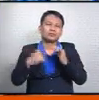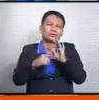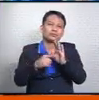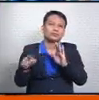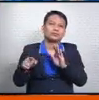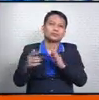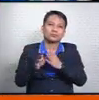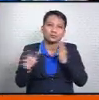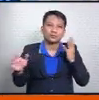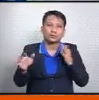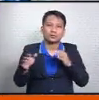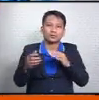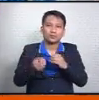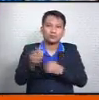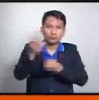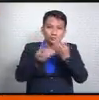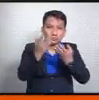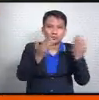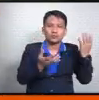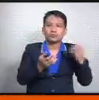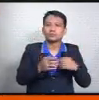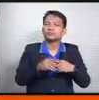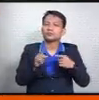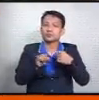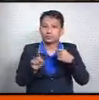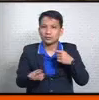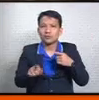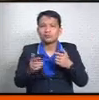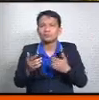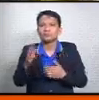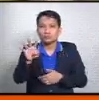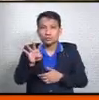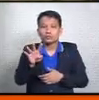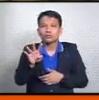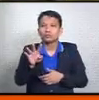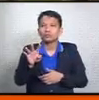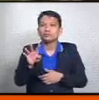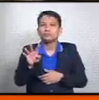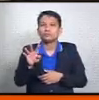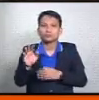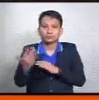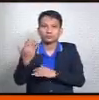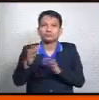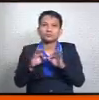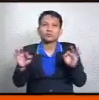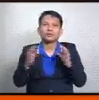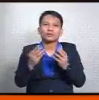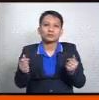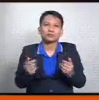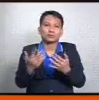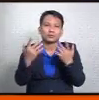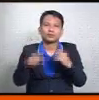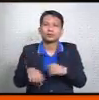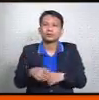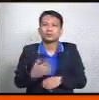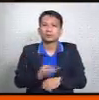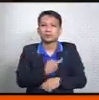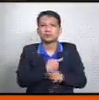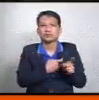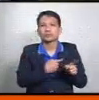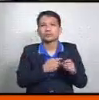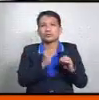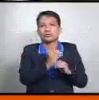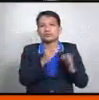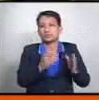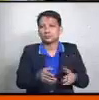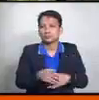may tilahan. Napuputukan na. Alas 4 na nang deklarang fire out ang sunog. Nagtamo ng minor injury ang may-ari